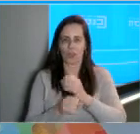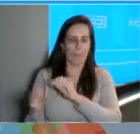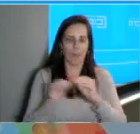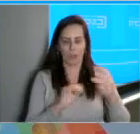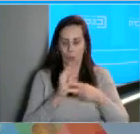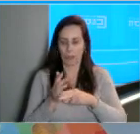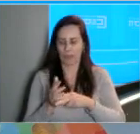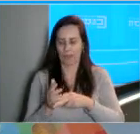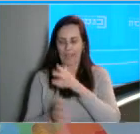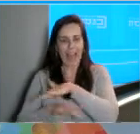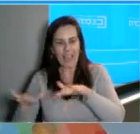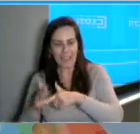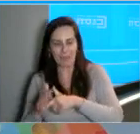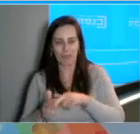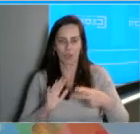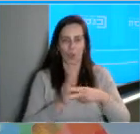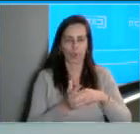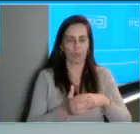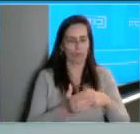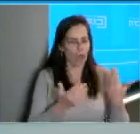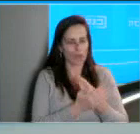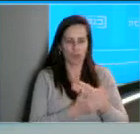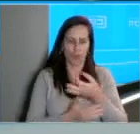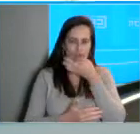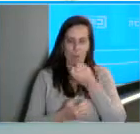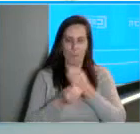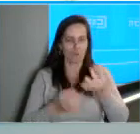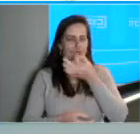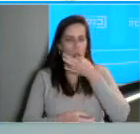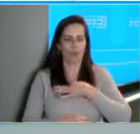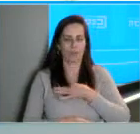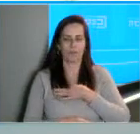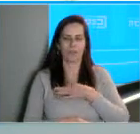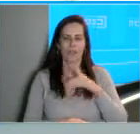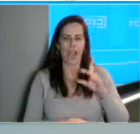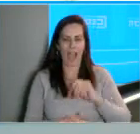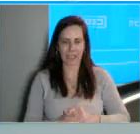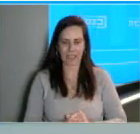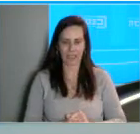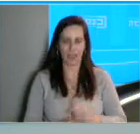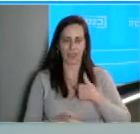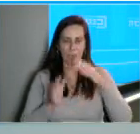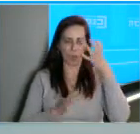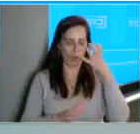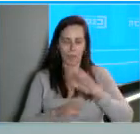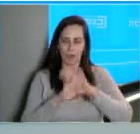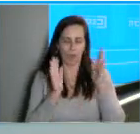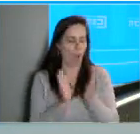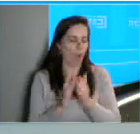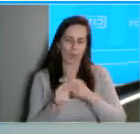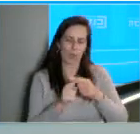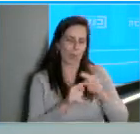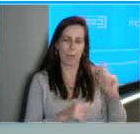בין תוכנית ריאליטי לילדים ובין תוכנית מגזין? איזה שאלות מדהימות אתה שואל. אז קודם כל, אני מאוד אוהב את כל